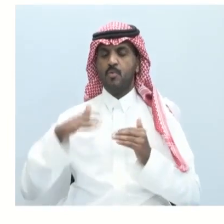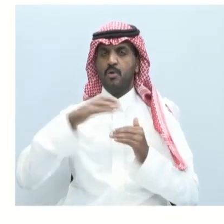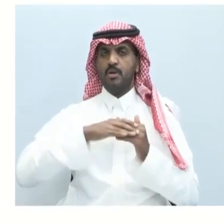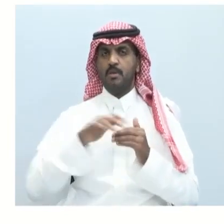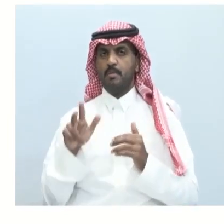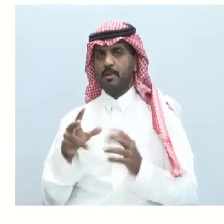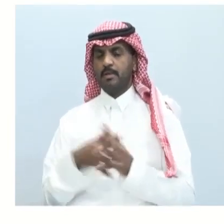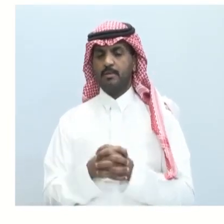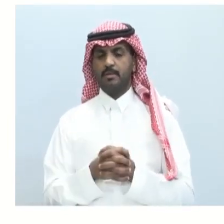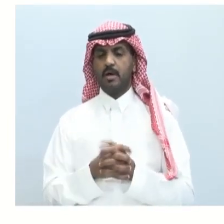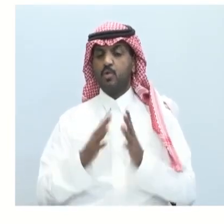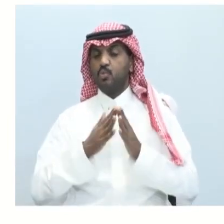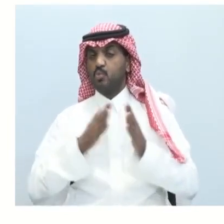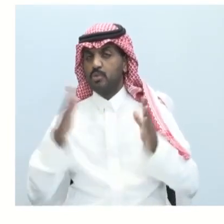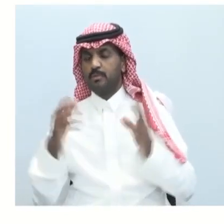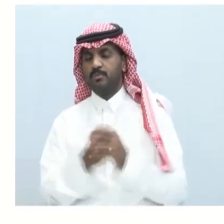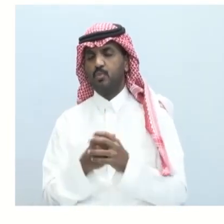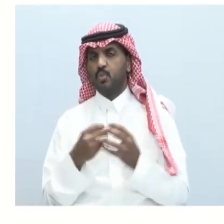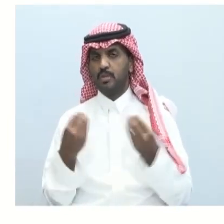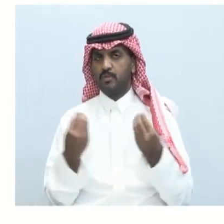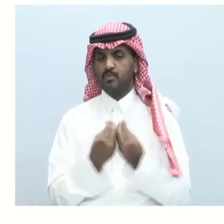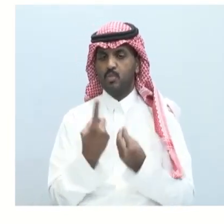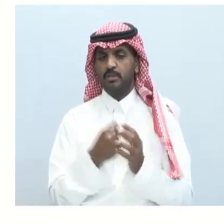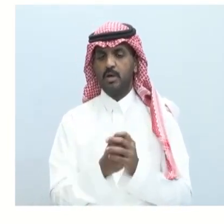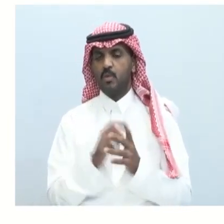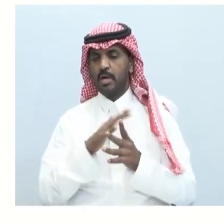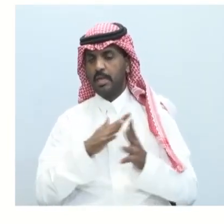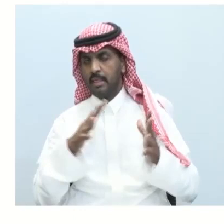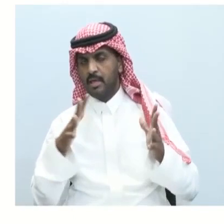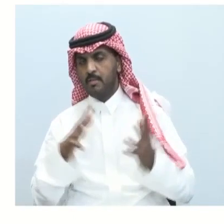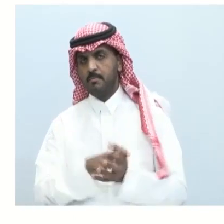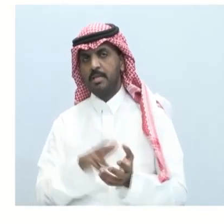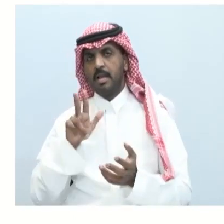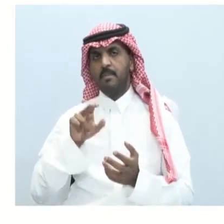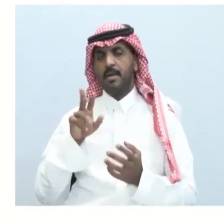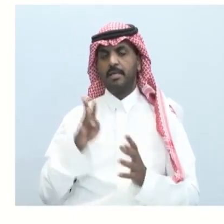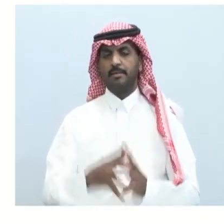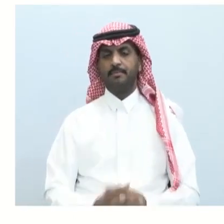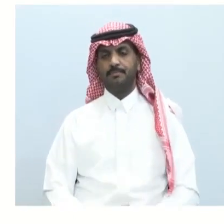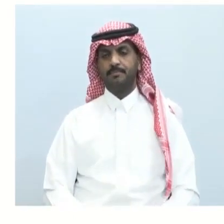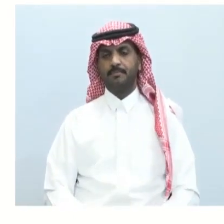مملكه ذكرنا ايضا انه اوسع المصنفات وتضم واحده او اكثر من الممالك